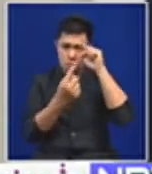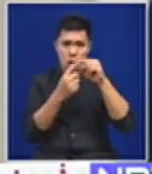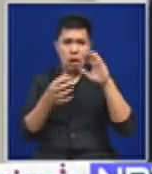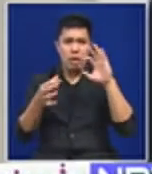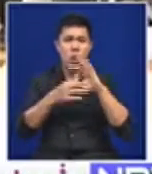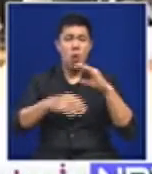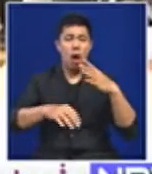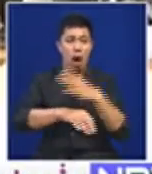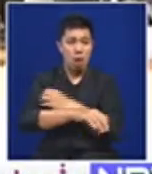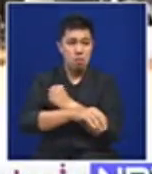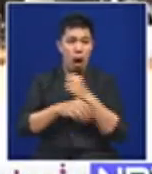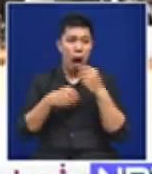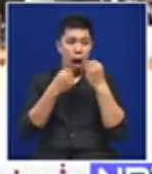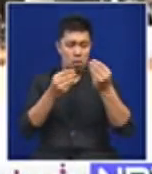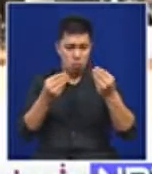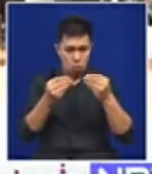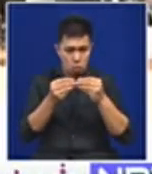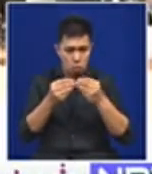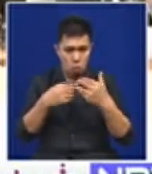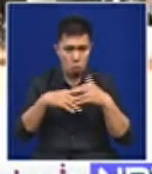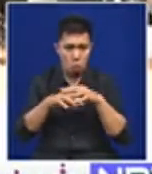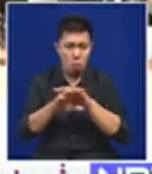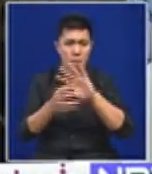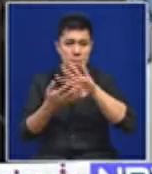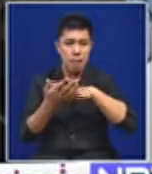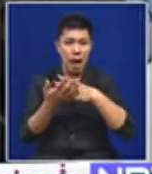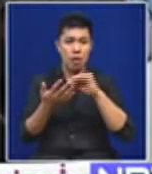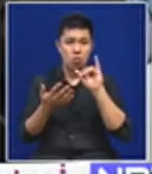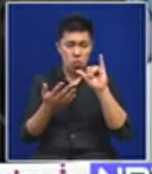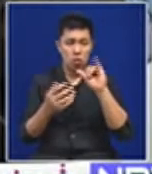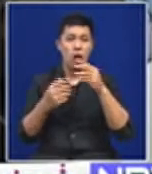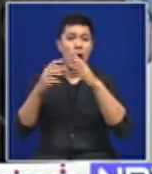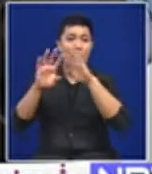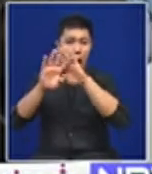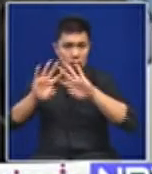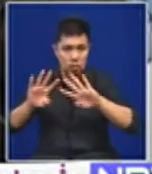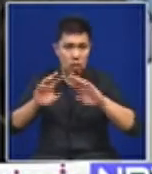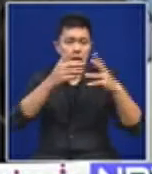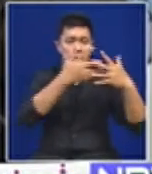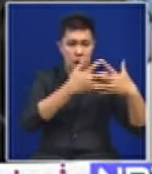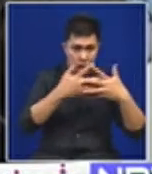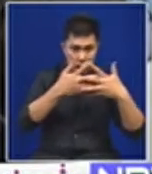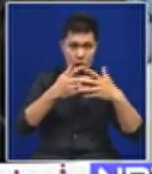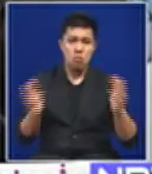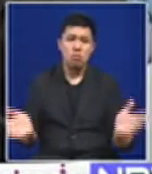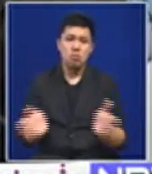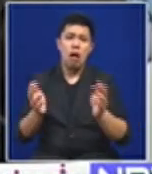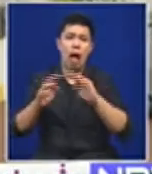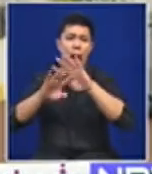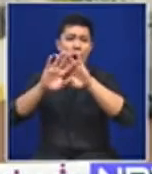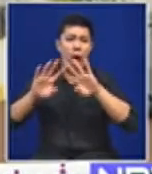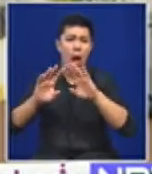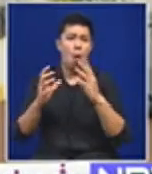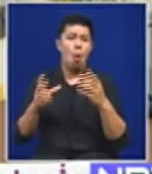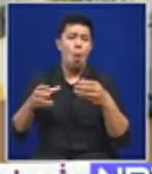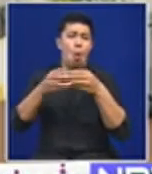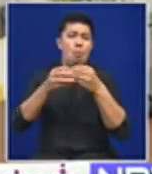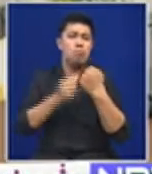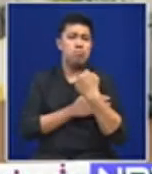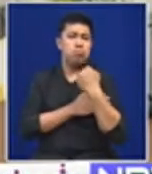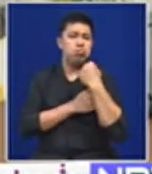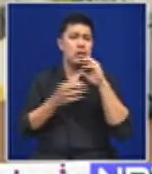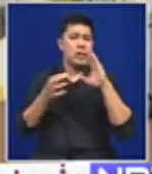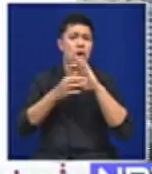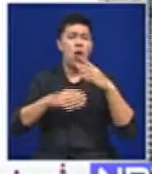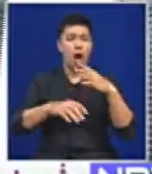การเมืองเน้นความเป็นหุ้นส่วนเชิงยุทธศาสตร์ระหว่างอาเซียนกับสหรัฐสนับสนุนประชาคมอาเซียนที่มีความเป็นอันหนึ่งอันเดียวกันทางการ